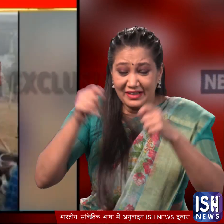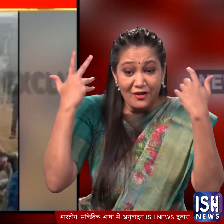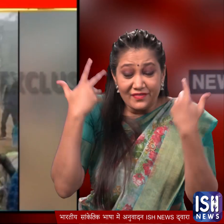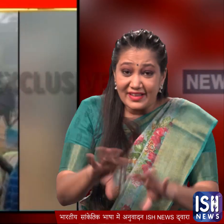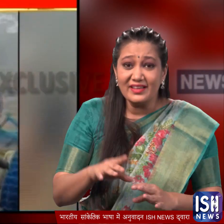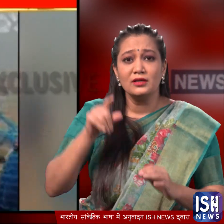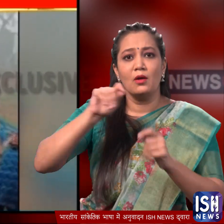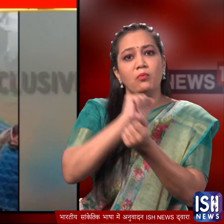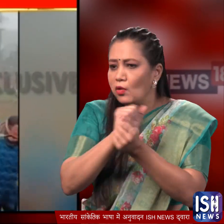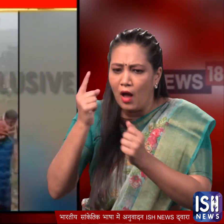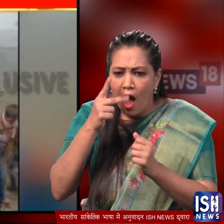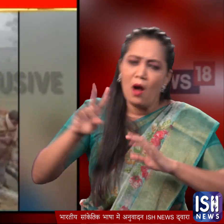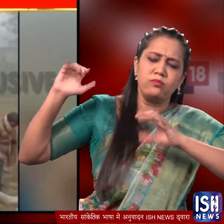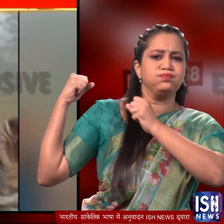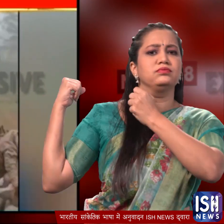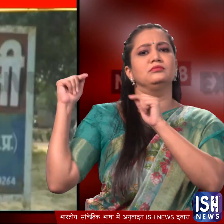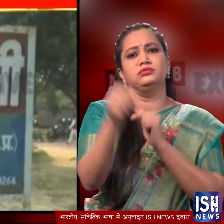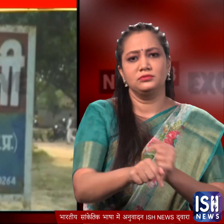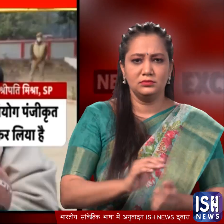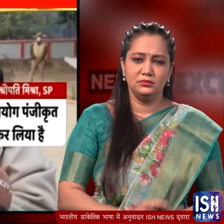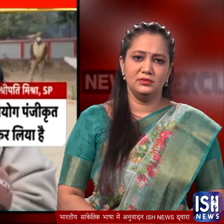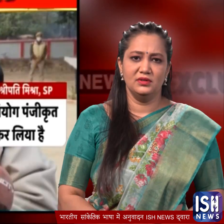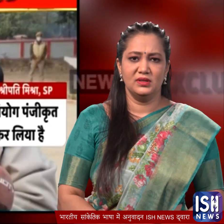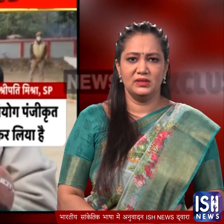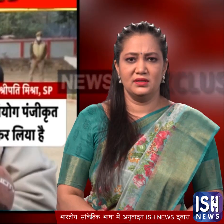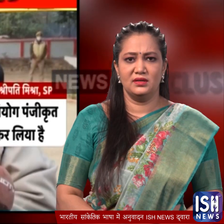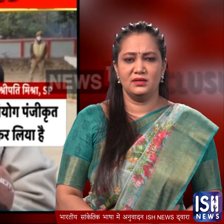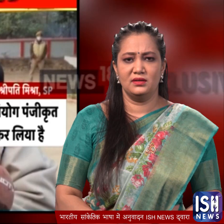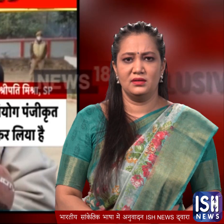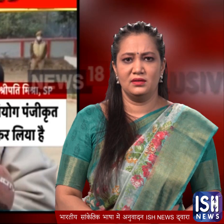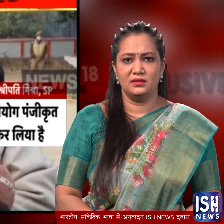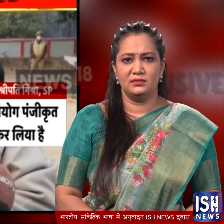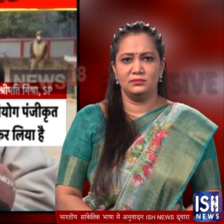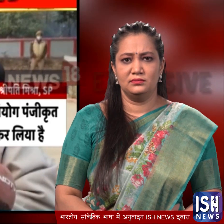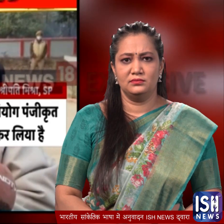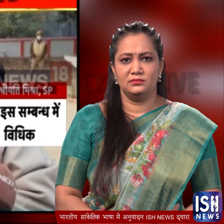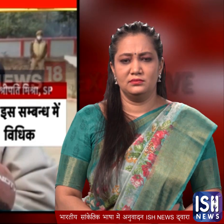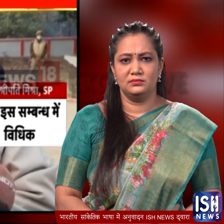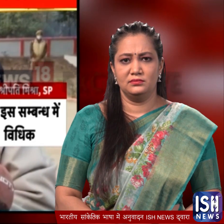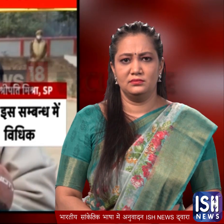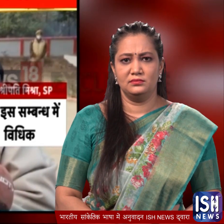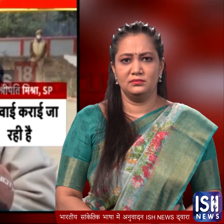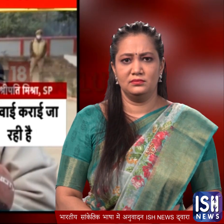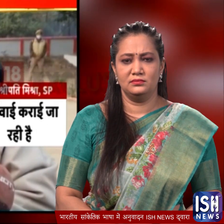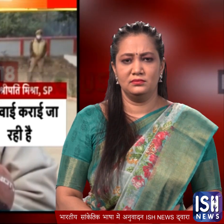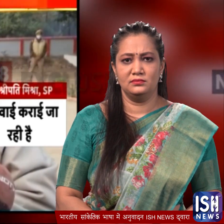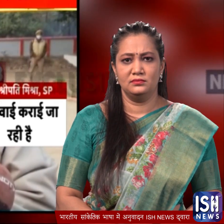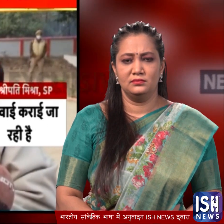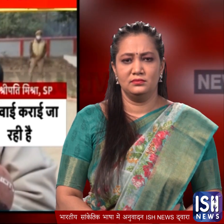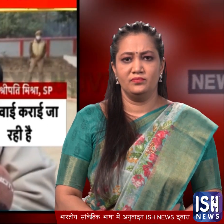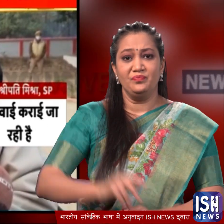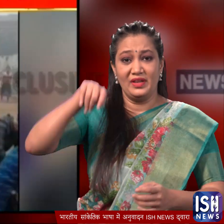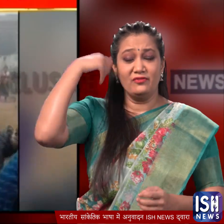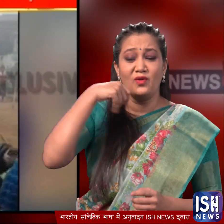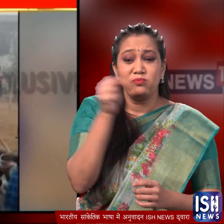मारपीट का वीडियो वायरल होने पर पुलिस भी हरकत में आ गई। अभी पंजीकृत कर दिया है और इस संबंध में विधिक कार्रवाई कराई जा रही